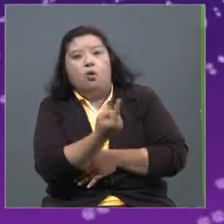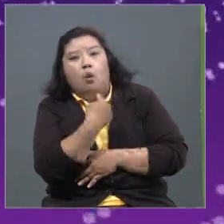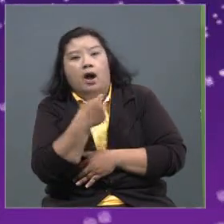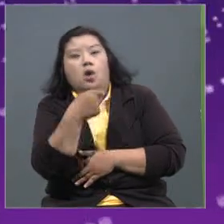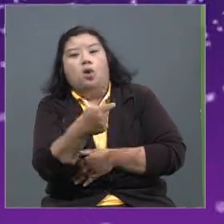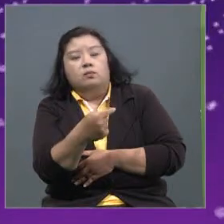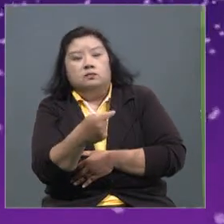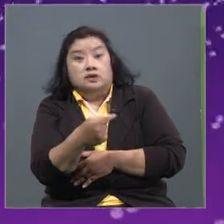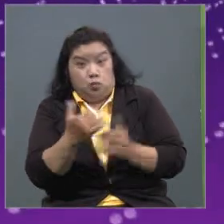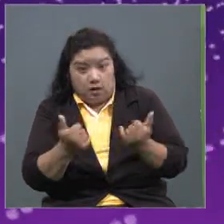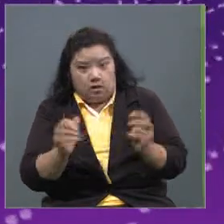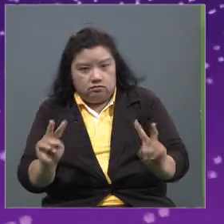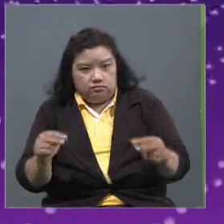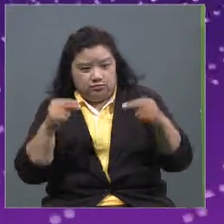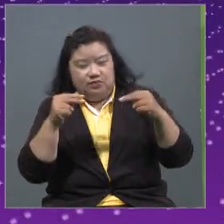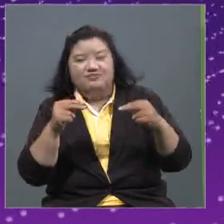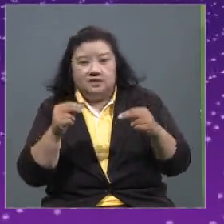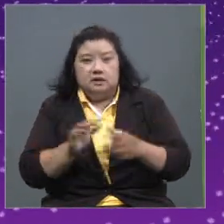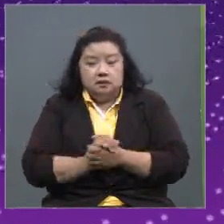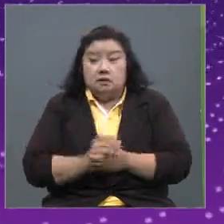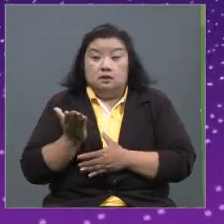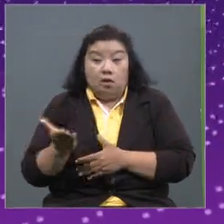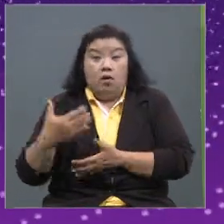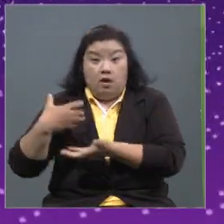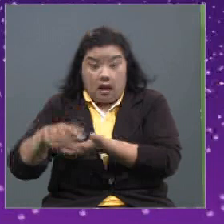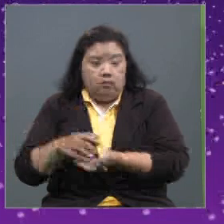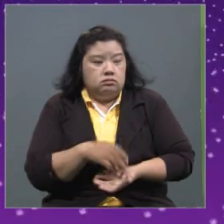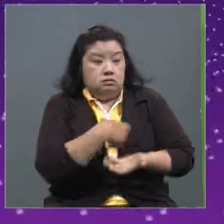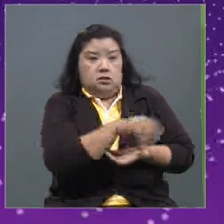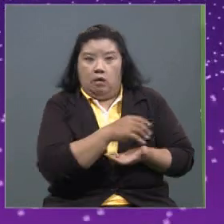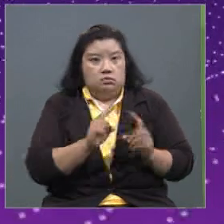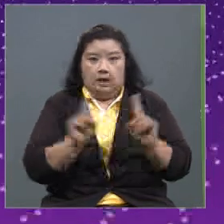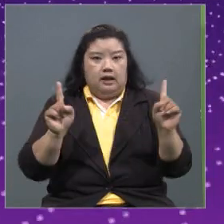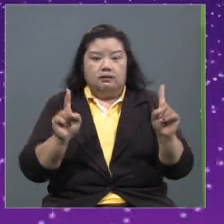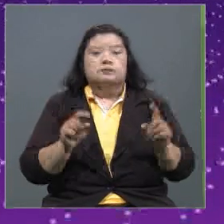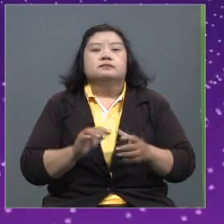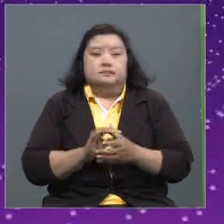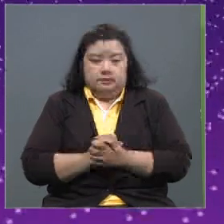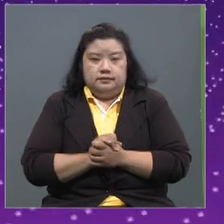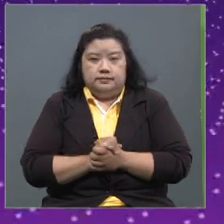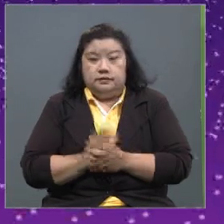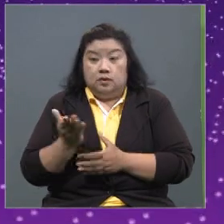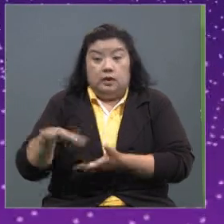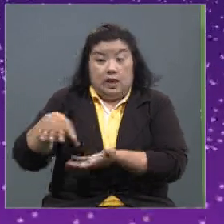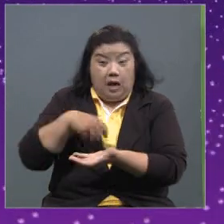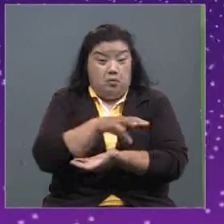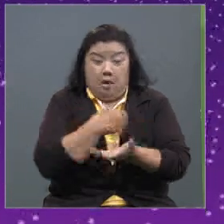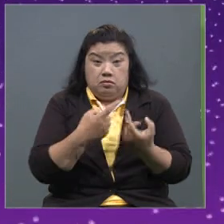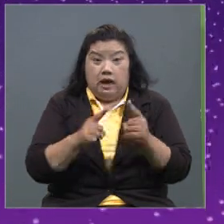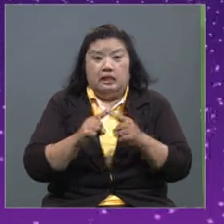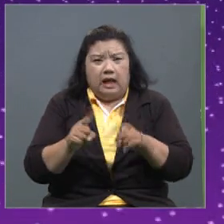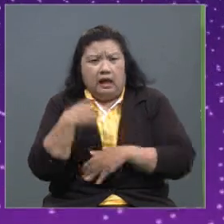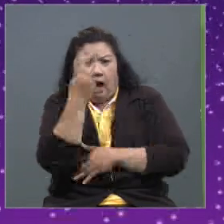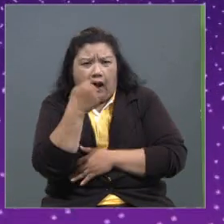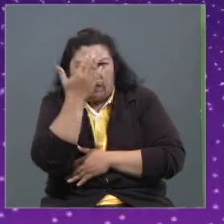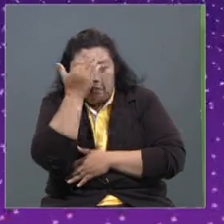อกันแต่ข้อมูลที่ทั้งคู่ให้สัมภาษณ ์ คนละเรื่อง หนังคนละม้วนคุณผู้ชม คนละอย่าง แล้วความจริงมีเพียงหนึ่งเดียวถูก